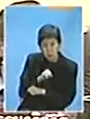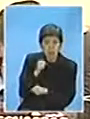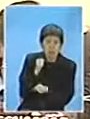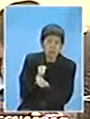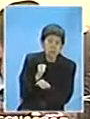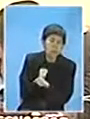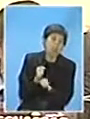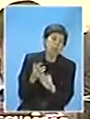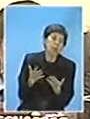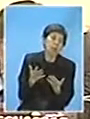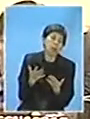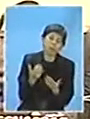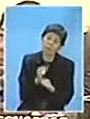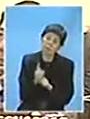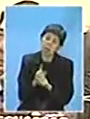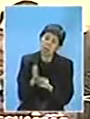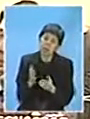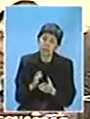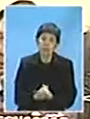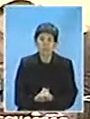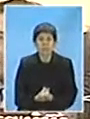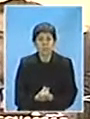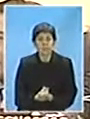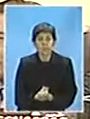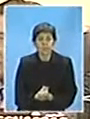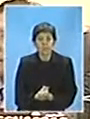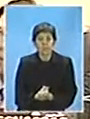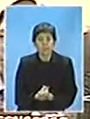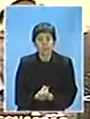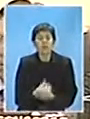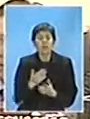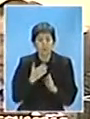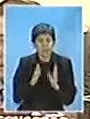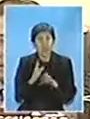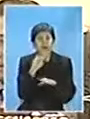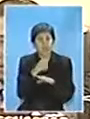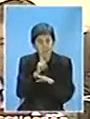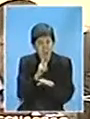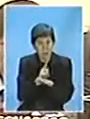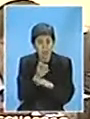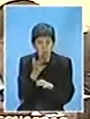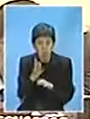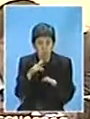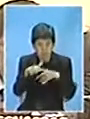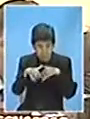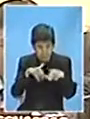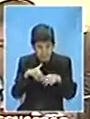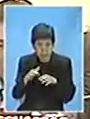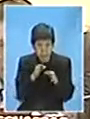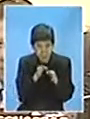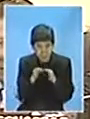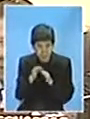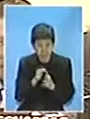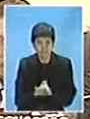ไม่ได้เท่านั้นเองนะครับครับขออนุญาตท่านประธานขอทางคุณธเนศต่อนะ